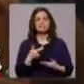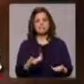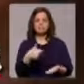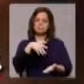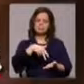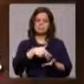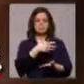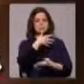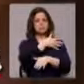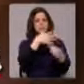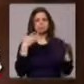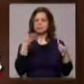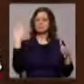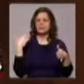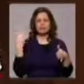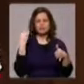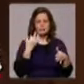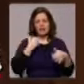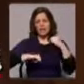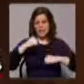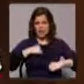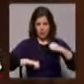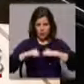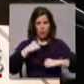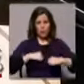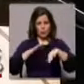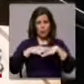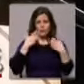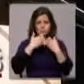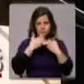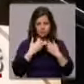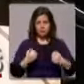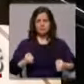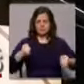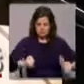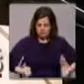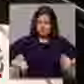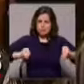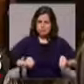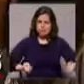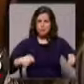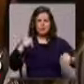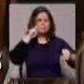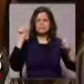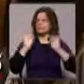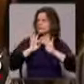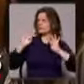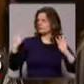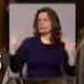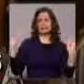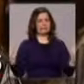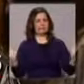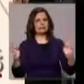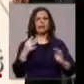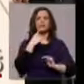ferimentos sofridos nos combates em Debaltseve. Chegou, apoiado em muletas, rodeado de guarda-costas, e apontou o caminho a